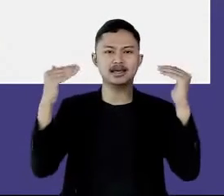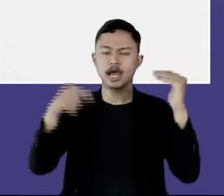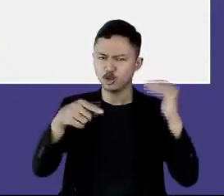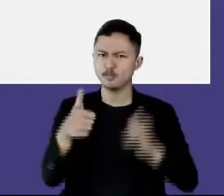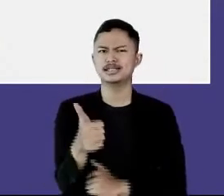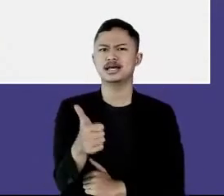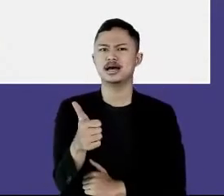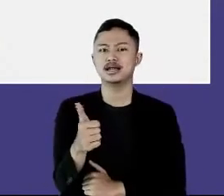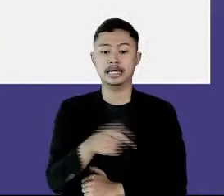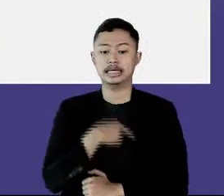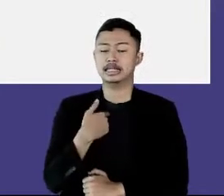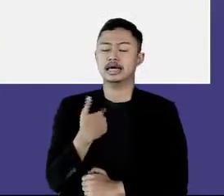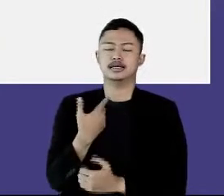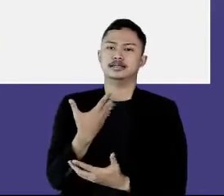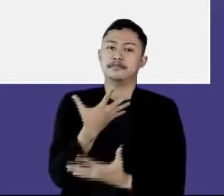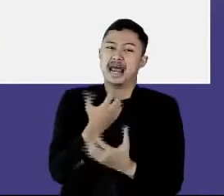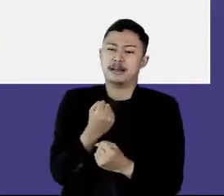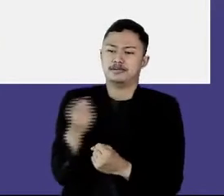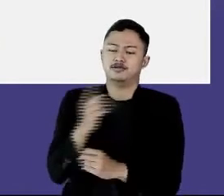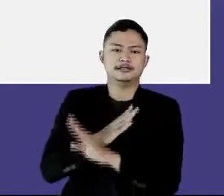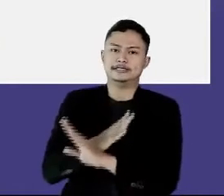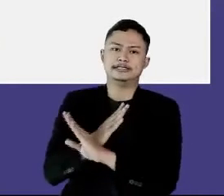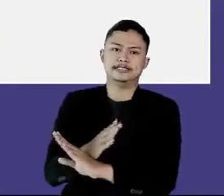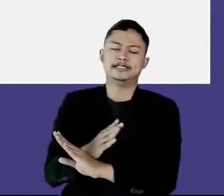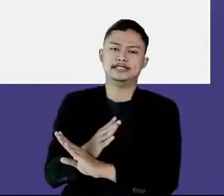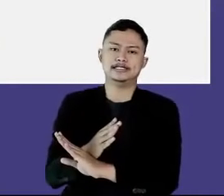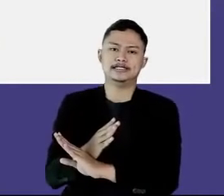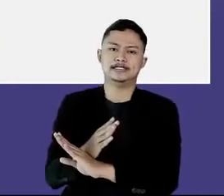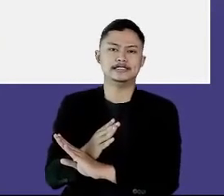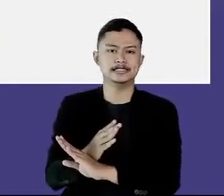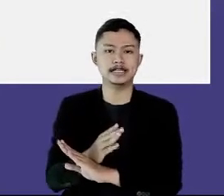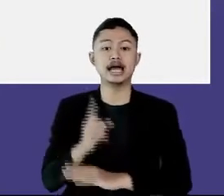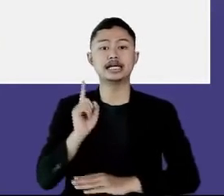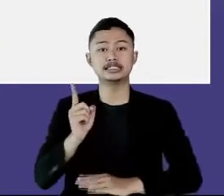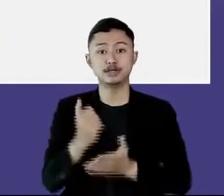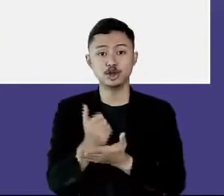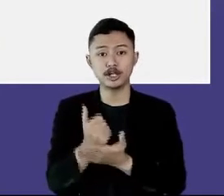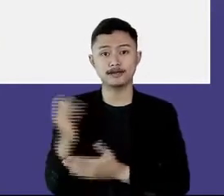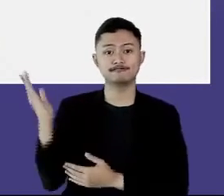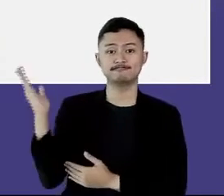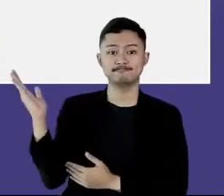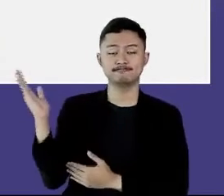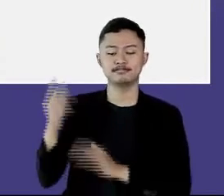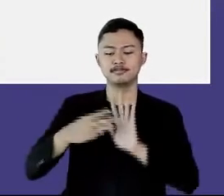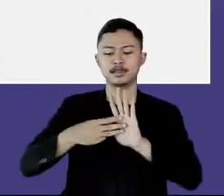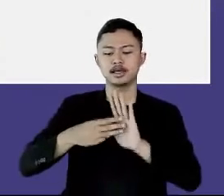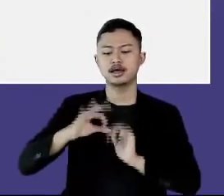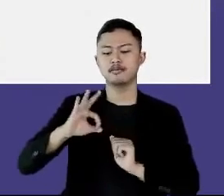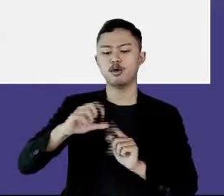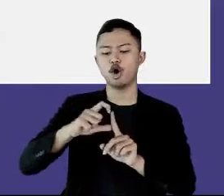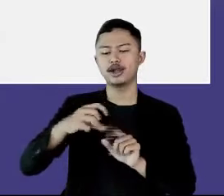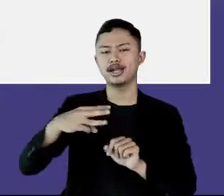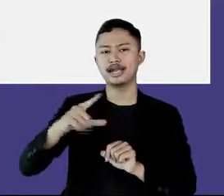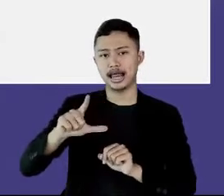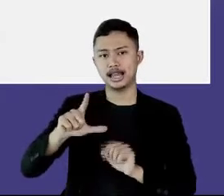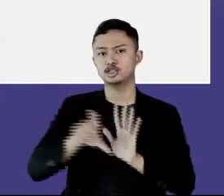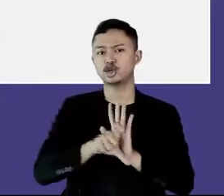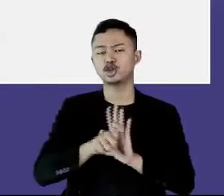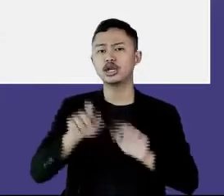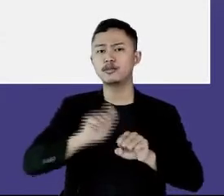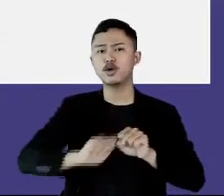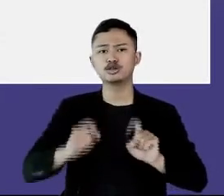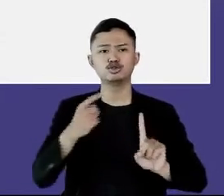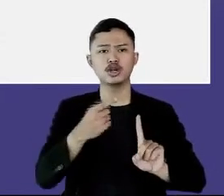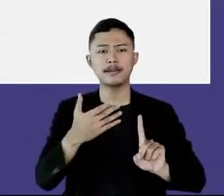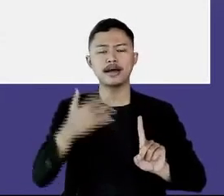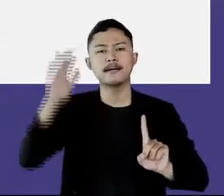kita tidak ingin itu terjadi ya. Jadi kalau model kan dibuat supaya kita berhati-hati ya. Syukur kalau nggak terjadi ya, kita inginkan supaya